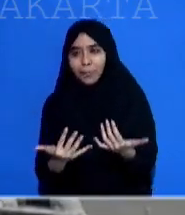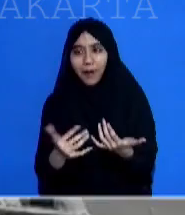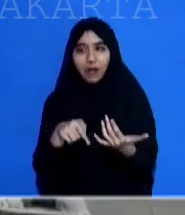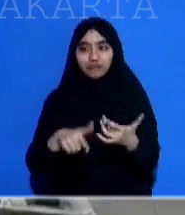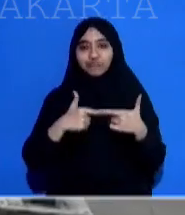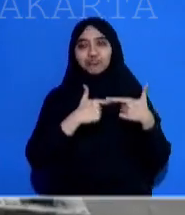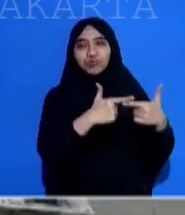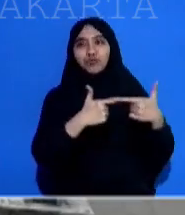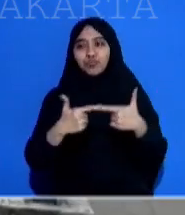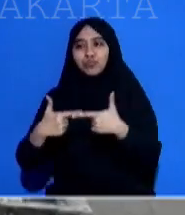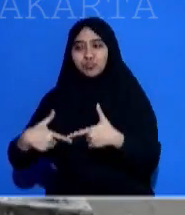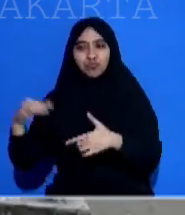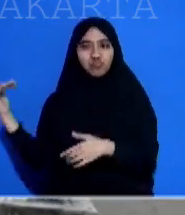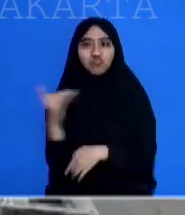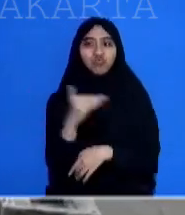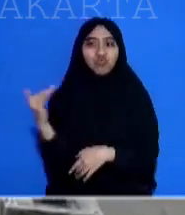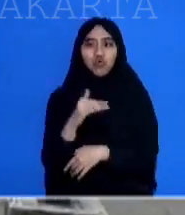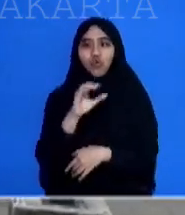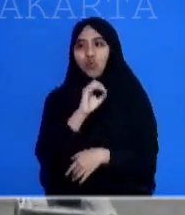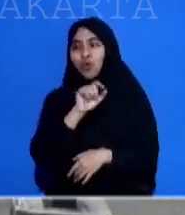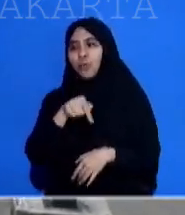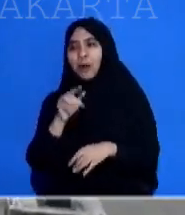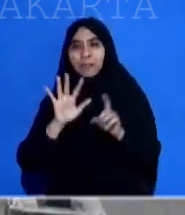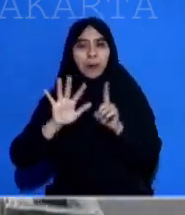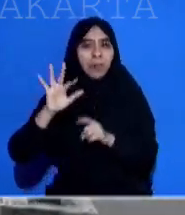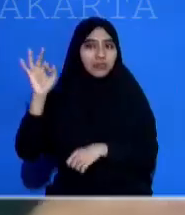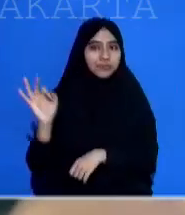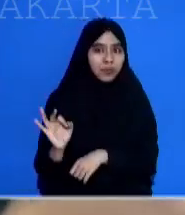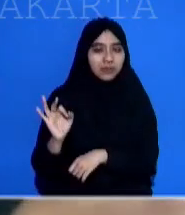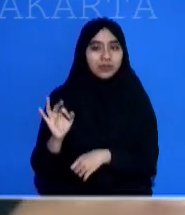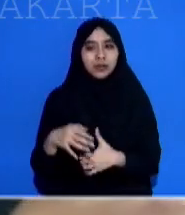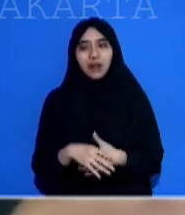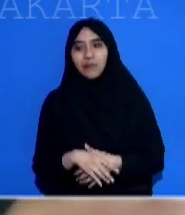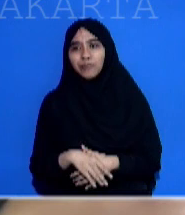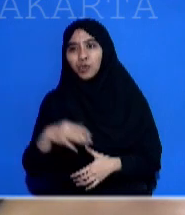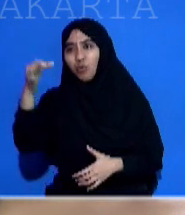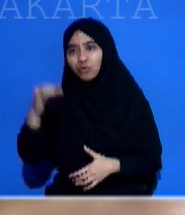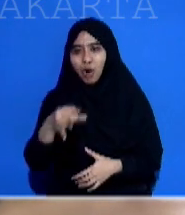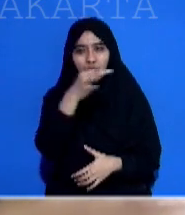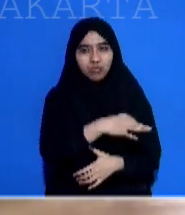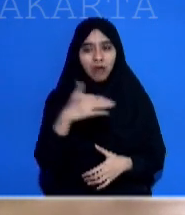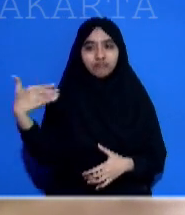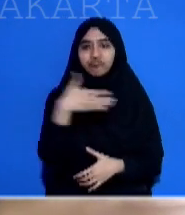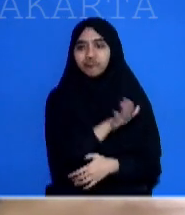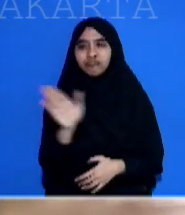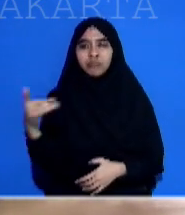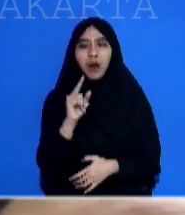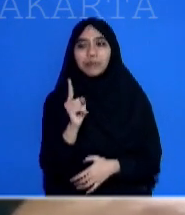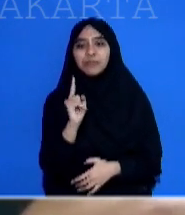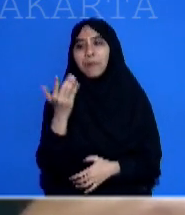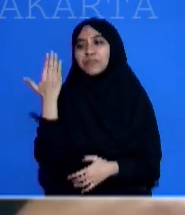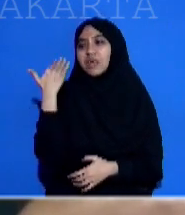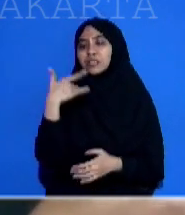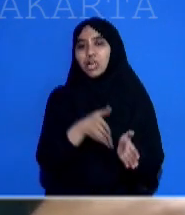andil 0,15% di mana komoditas angkutan antarkota pada bulan april banyak dibutuhkan di momen hari raya Lebaran